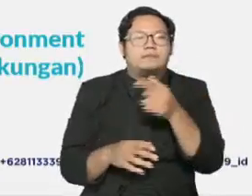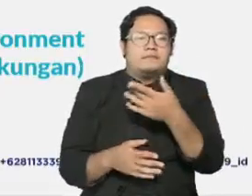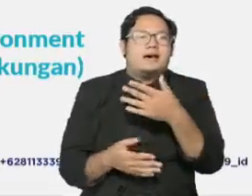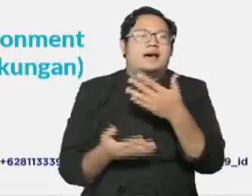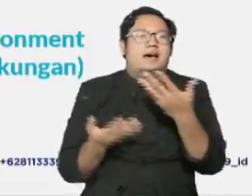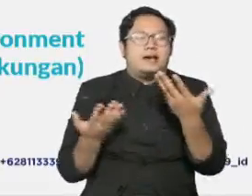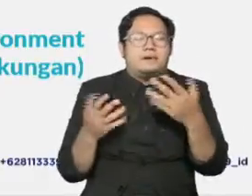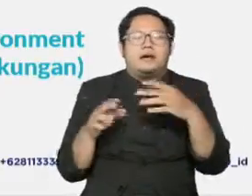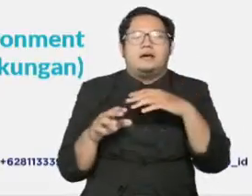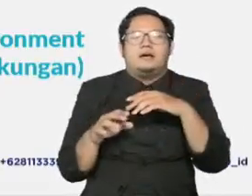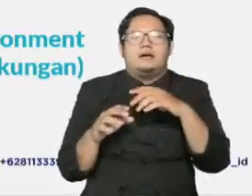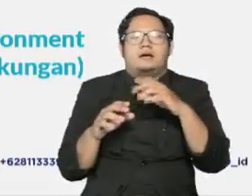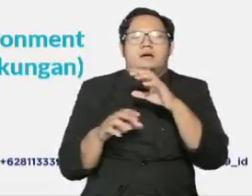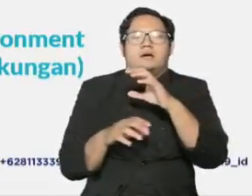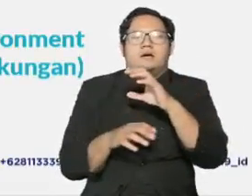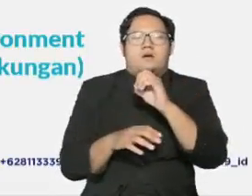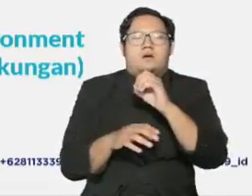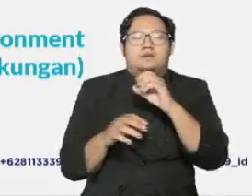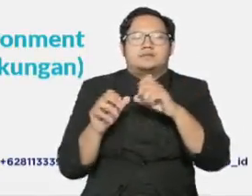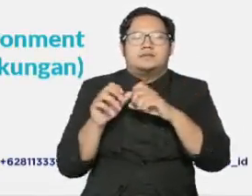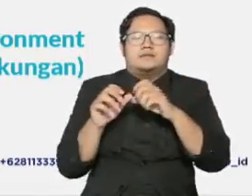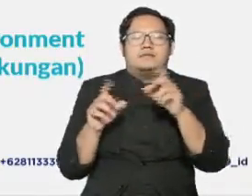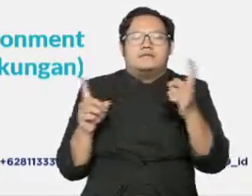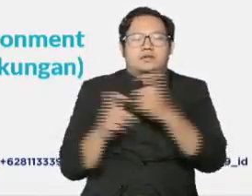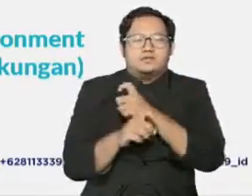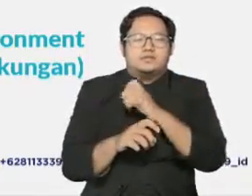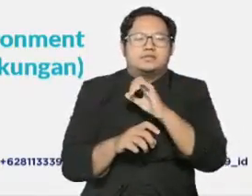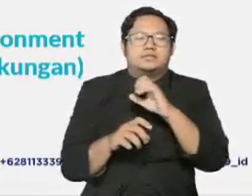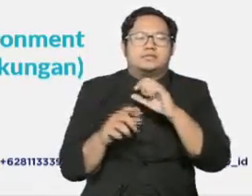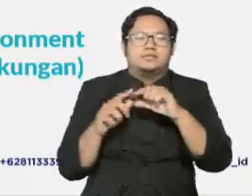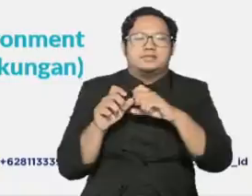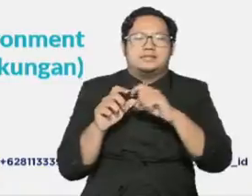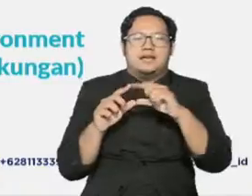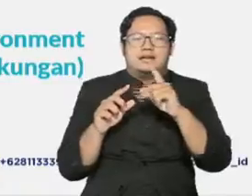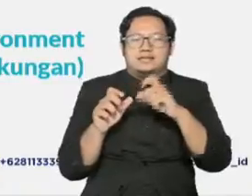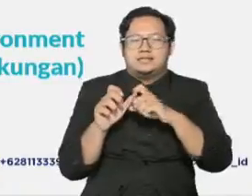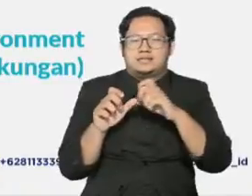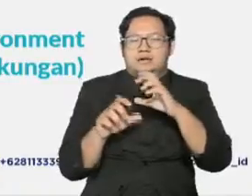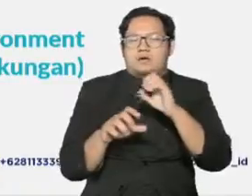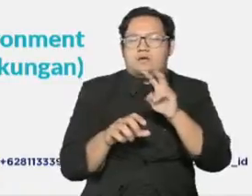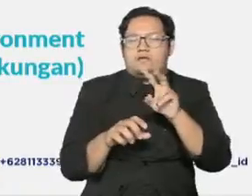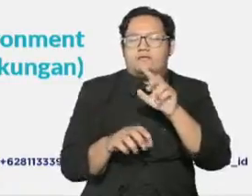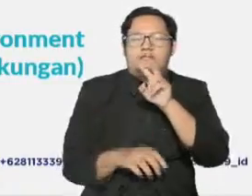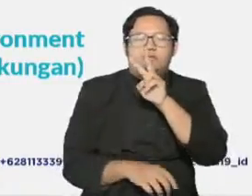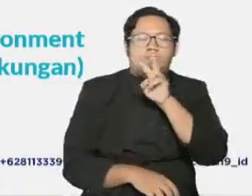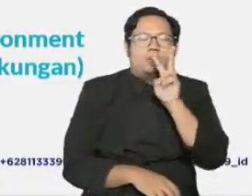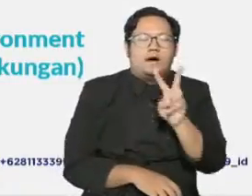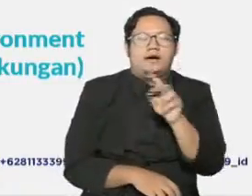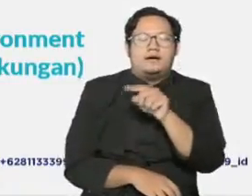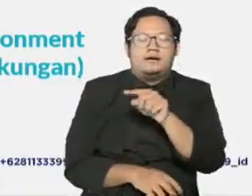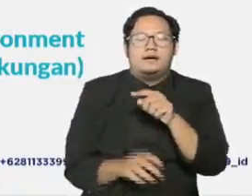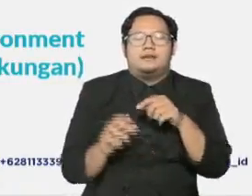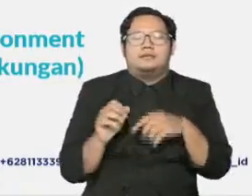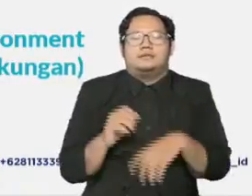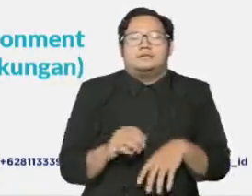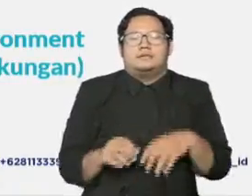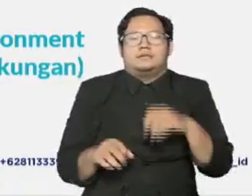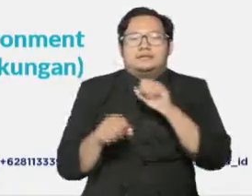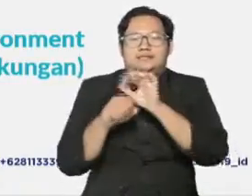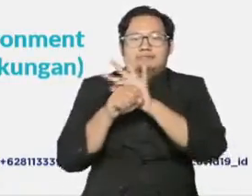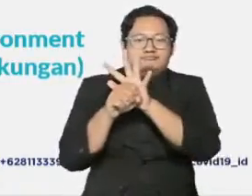karakteristik virus seperti laju penularan maupun kemampuan menimbulkan penyakit dipengaruhi oleh masing-masing